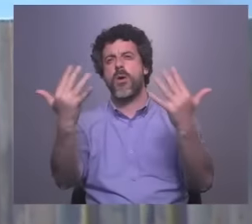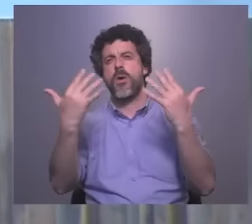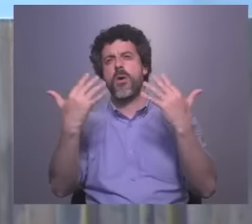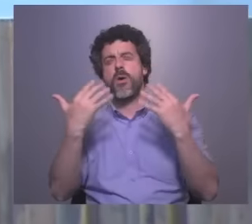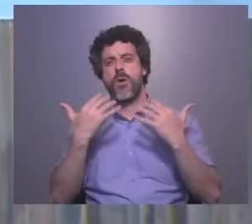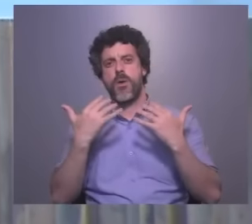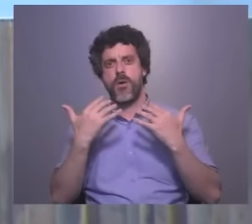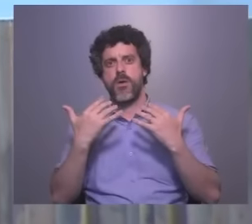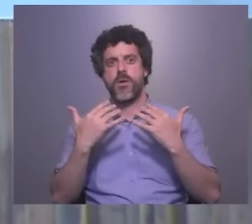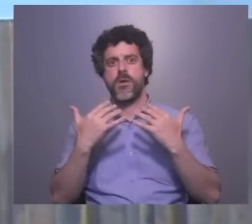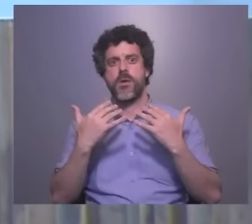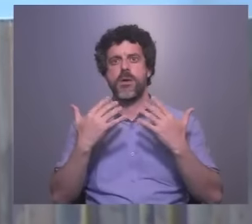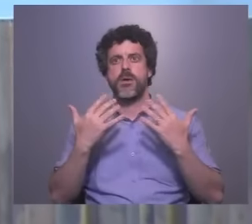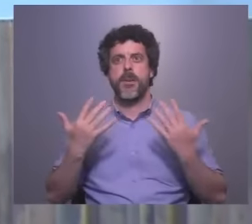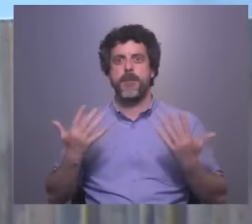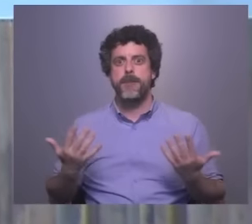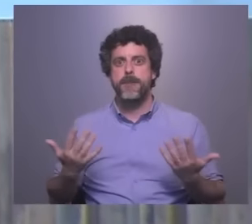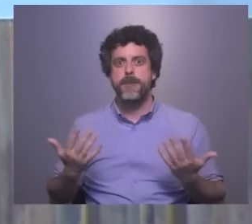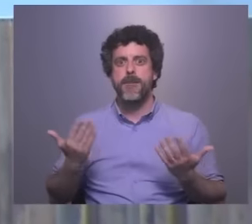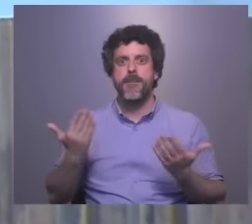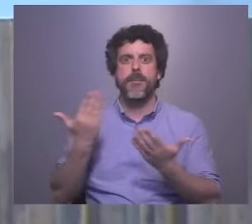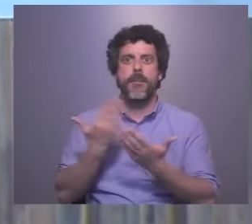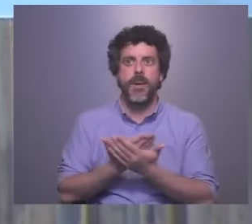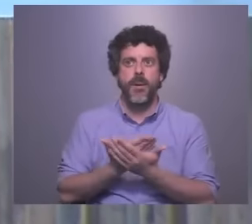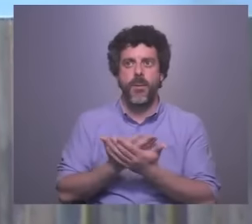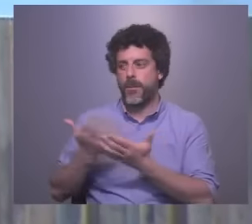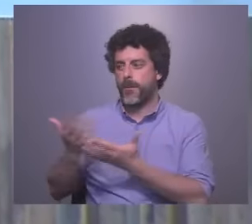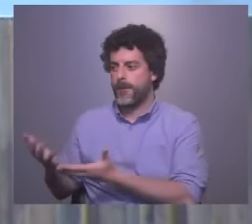la Pasqua, la festa dei giudei.